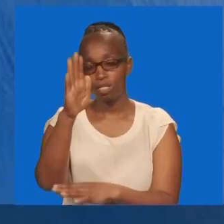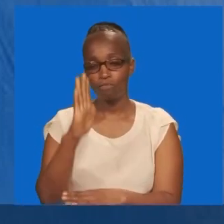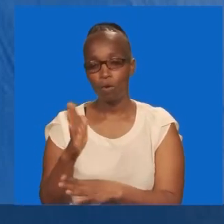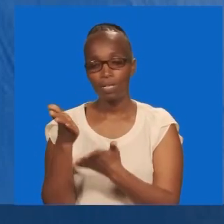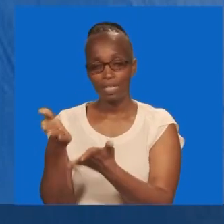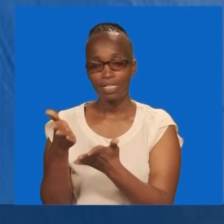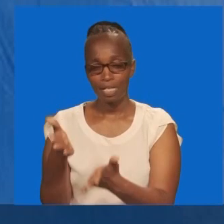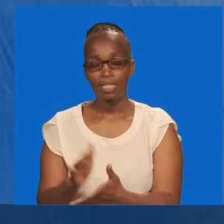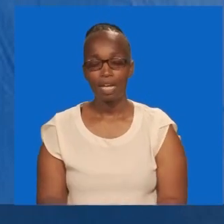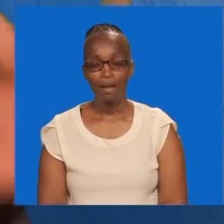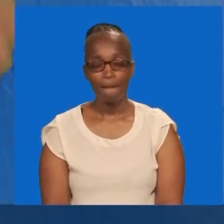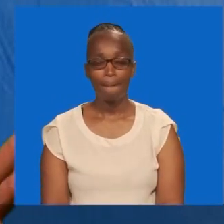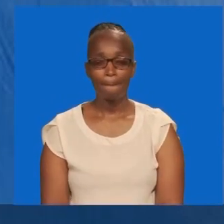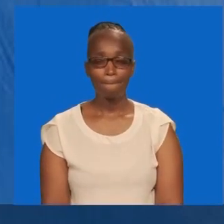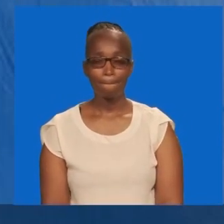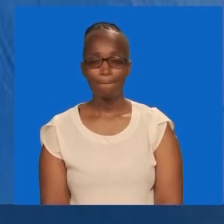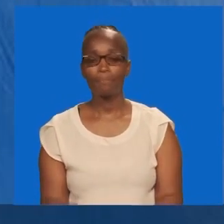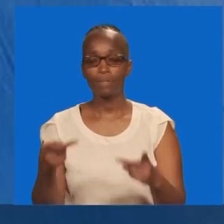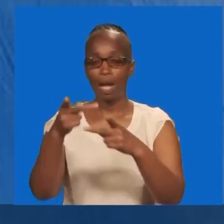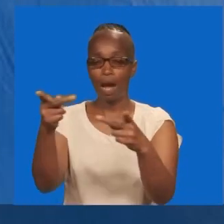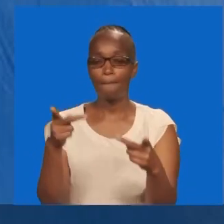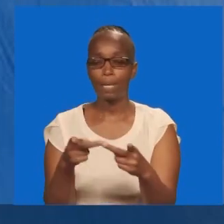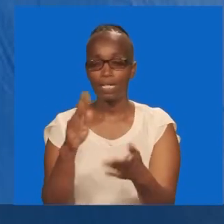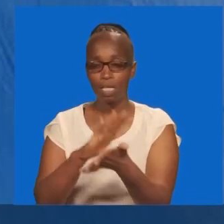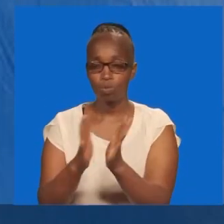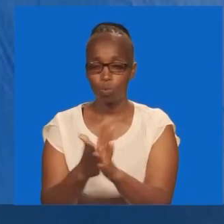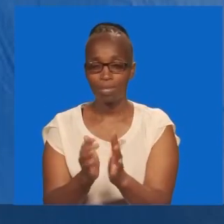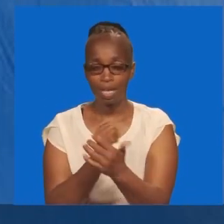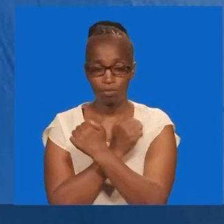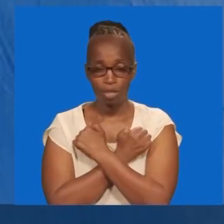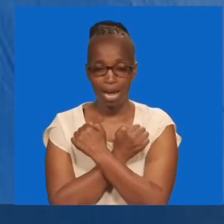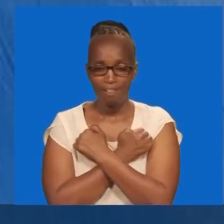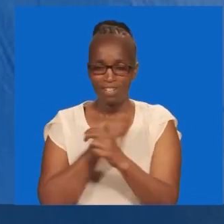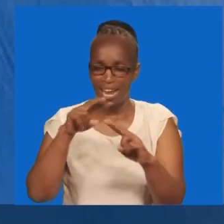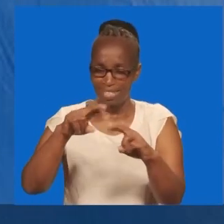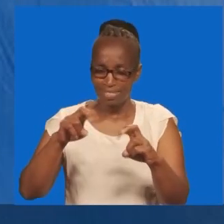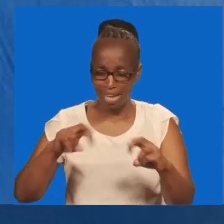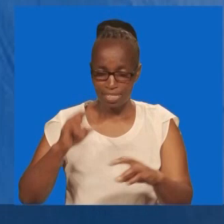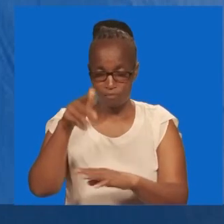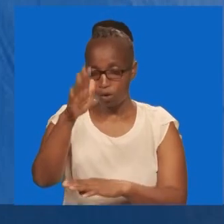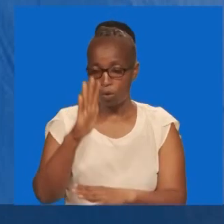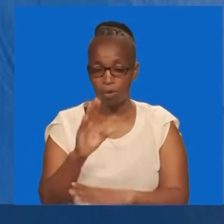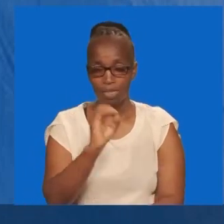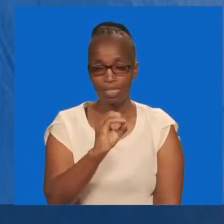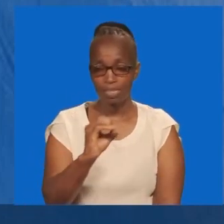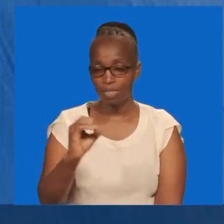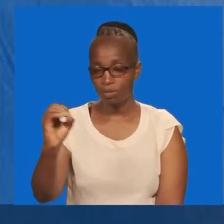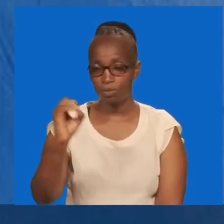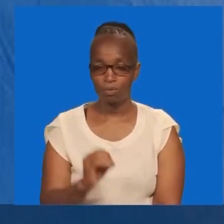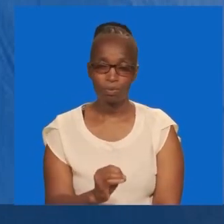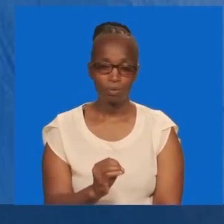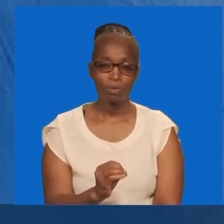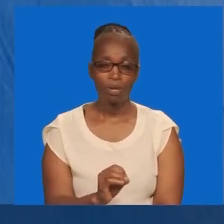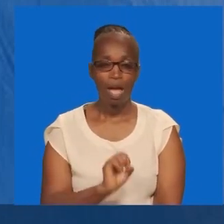of God is there. Mahali ambapo kuna upendo, mahali ambapo hakuna upendo, usimtafute Mungu, maana Mungu